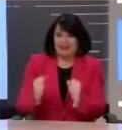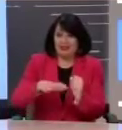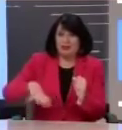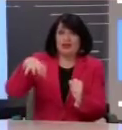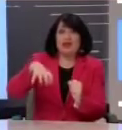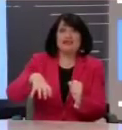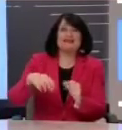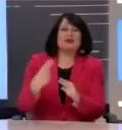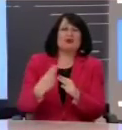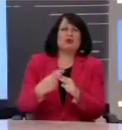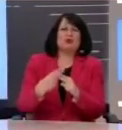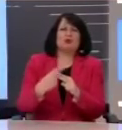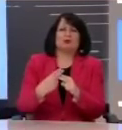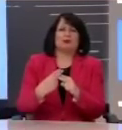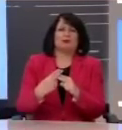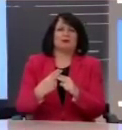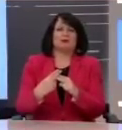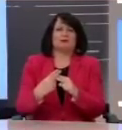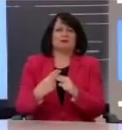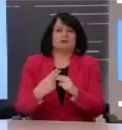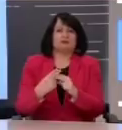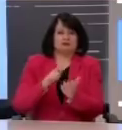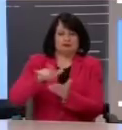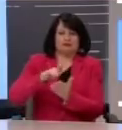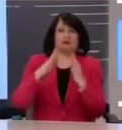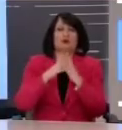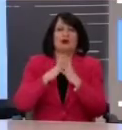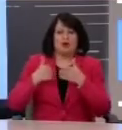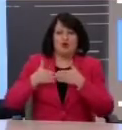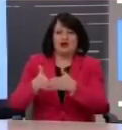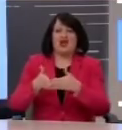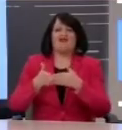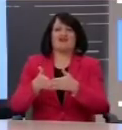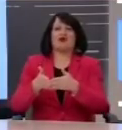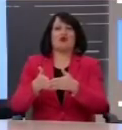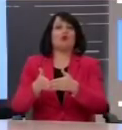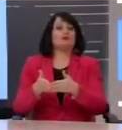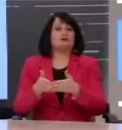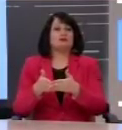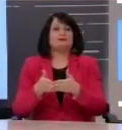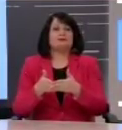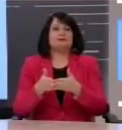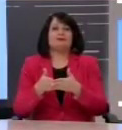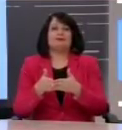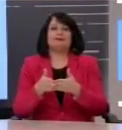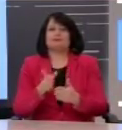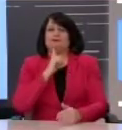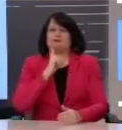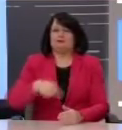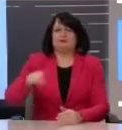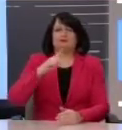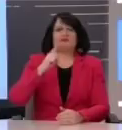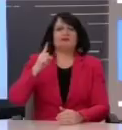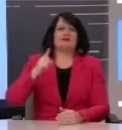τοποθεσία. Ο στόλος του πολεμικού μας ναυτικού βρίσκεται στο σύνολό του, όπως όλοι γνωρίζουμε, στη